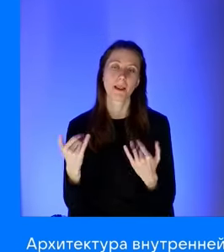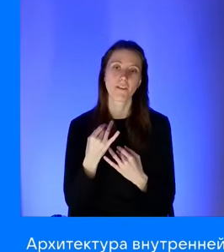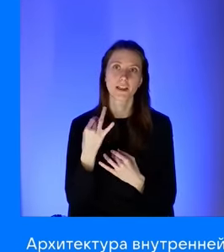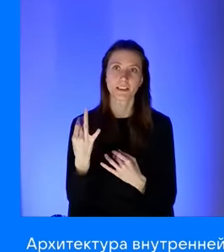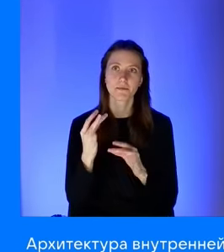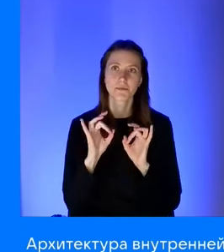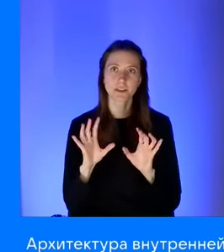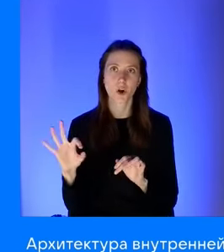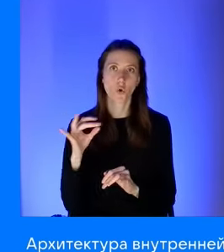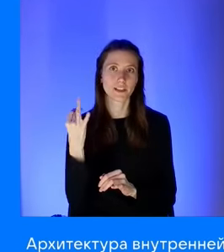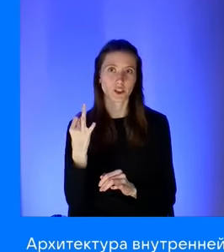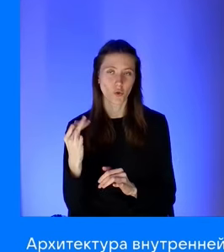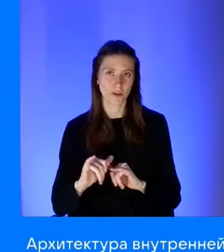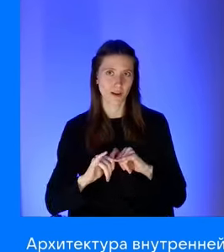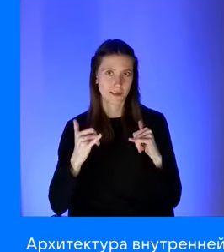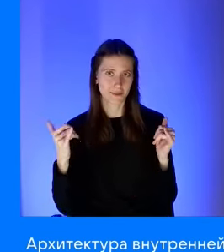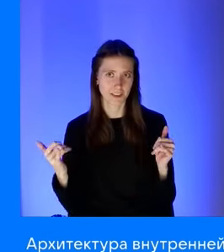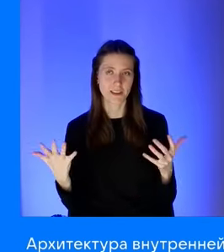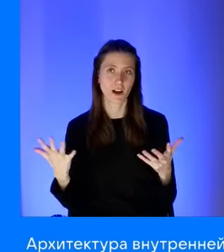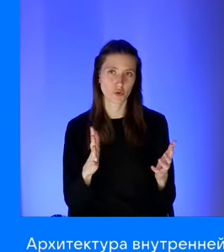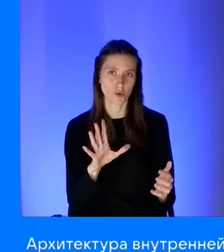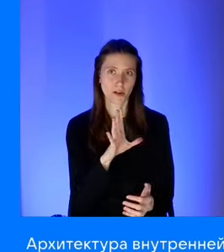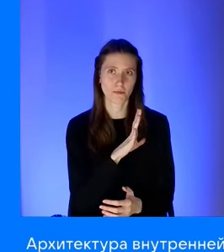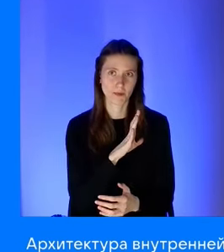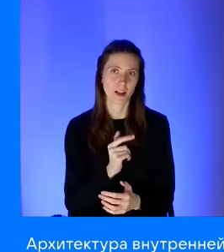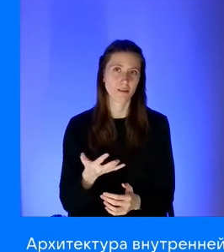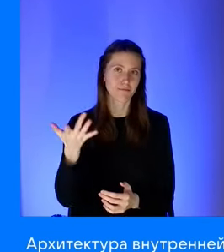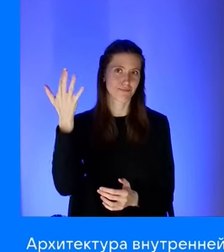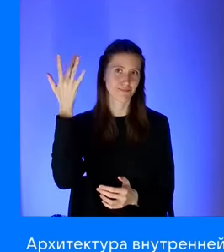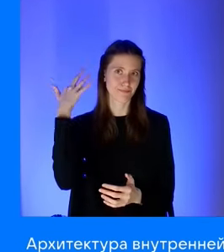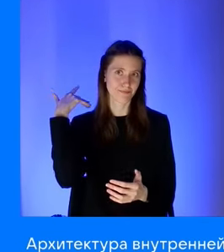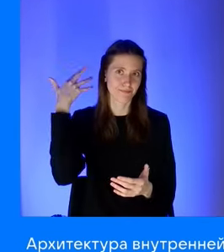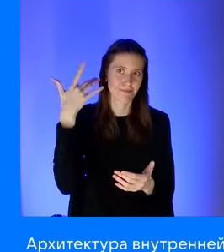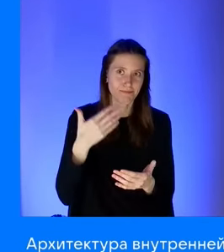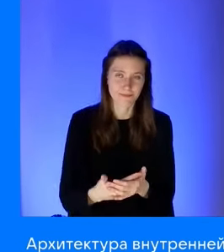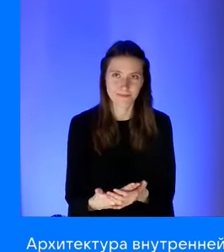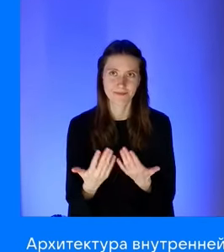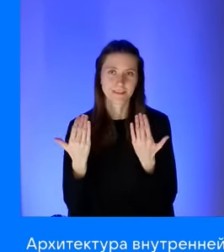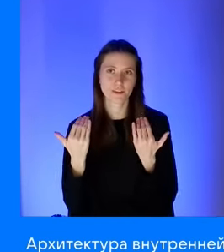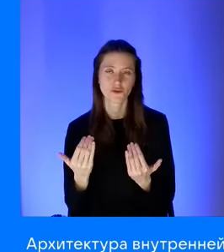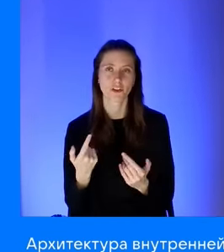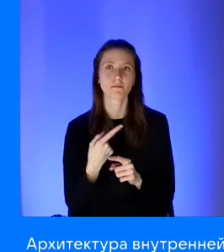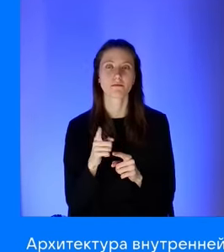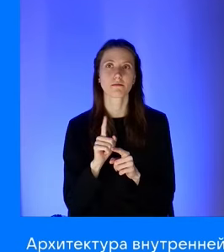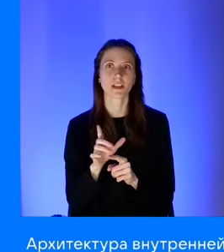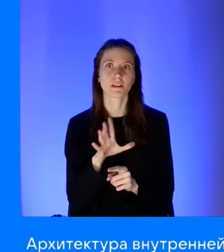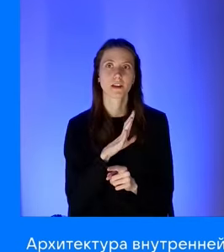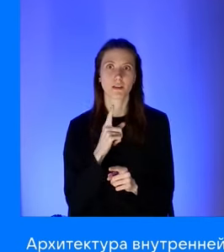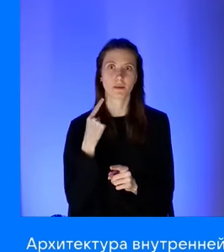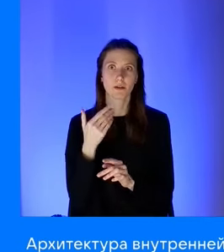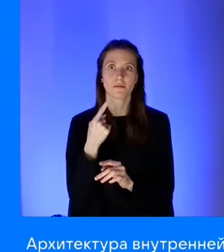чуть-чуть про историю развития которая происходила вообще то есть со времён это как бы предпосылки к тому что вообще